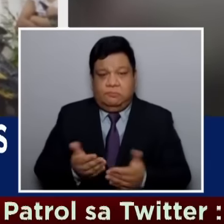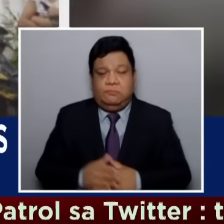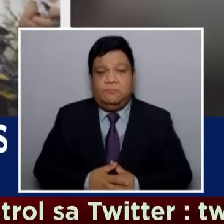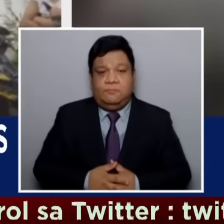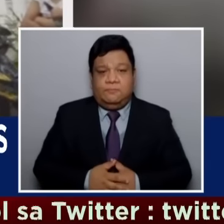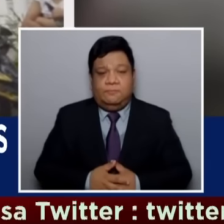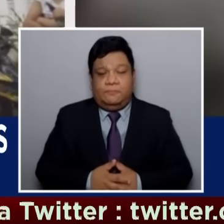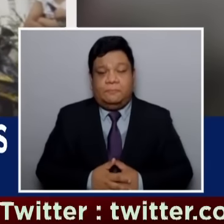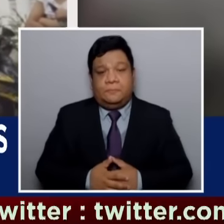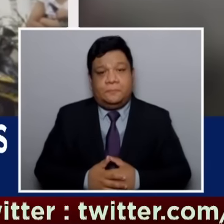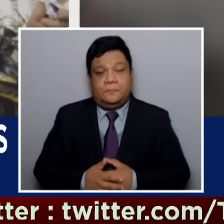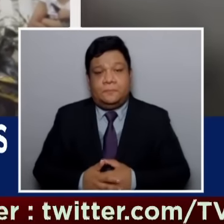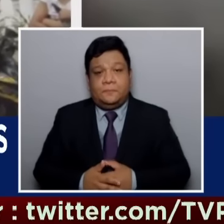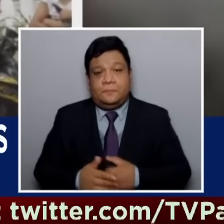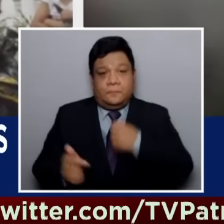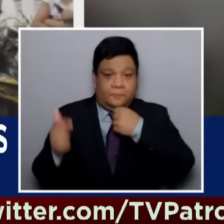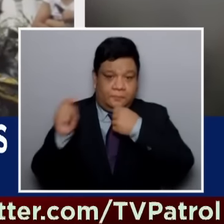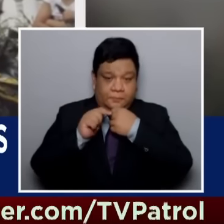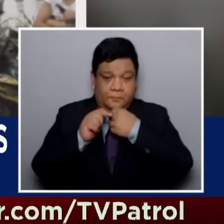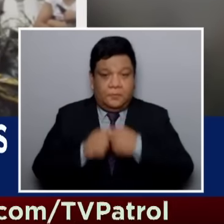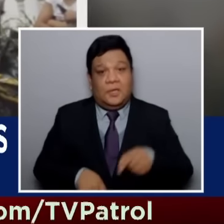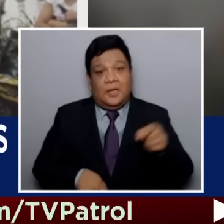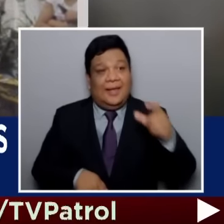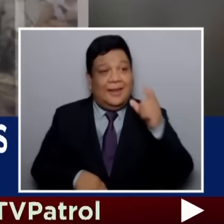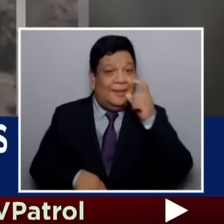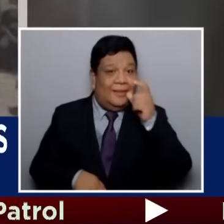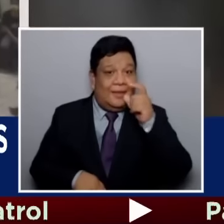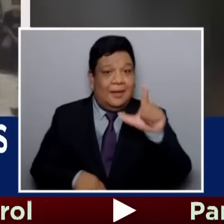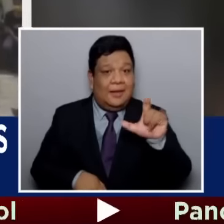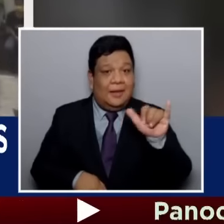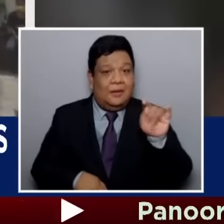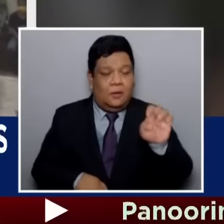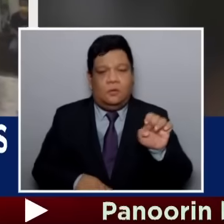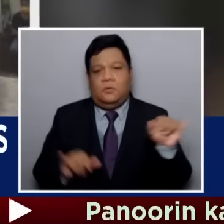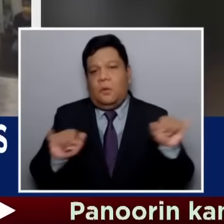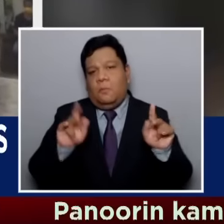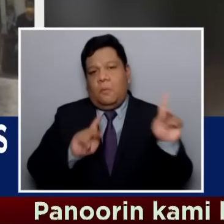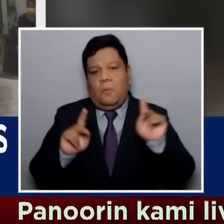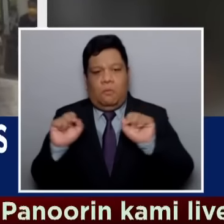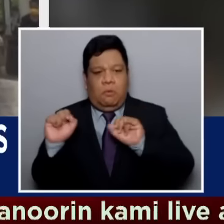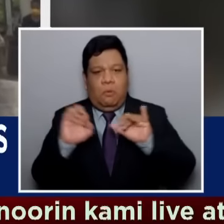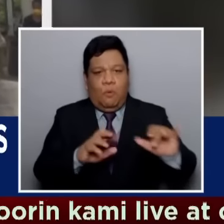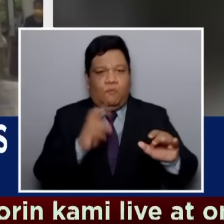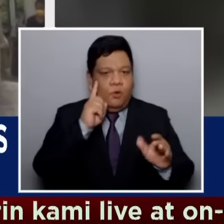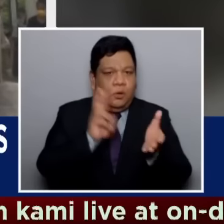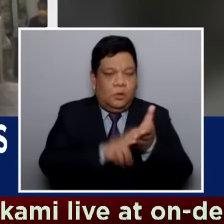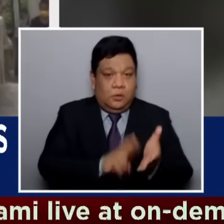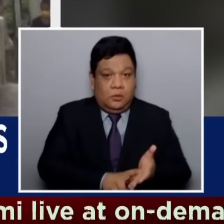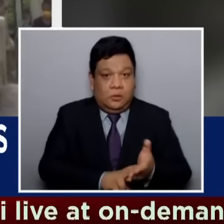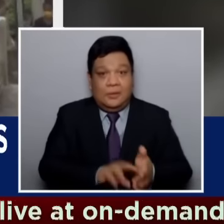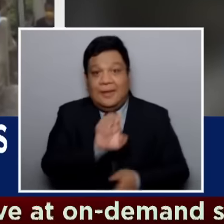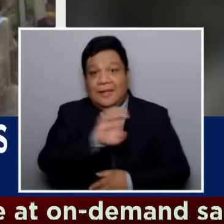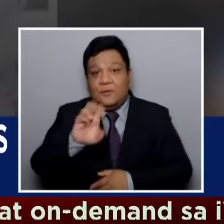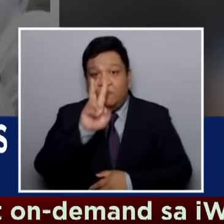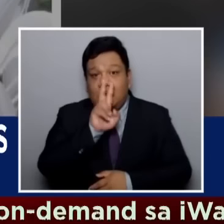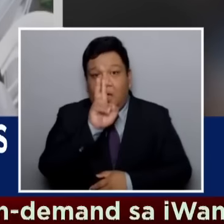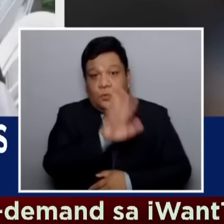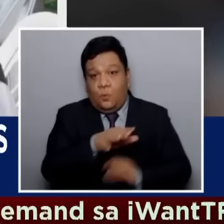Dagsa rin sa COMELEC office sa Dulag, Leyte ang mga nagparehistro. Sa tala ng COMELEC Eastern Visayas, simula July 4